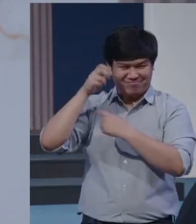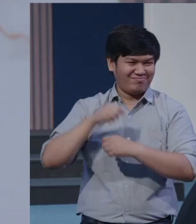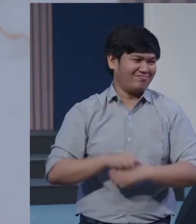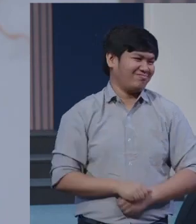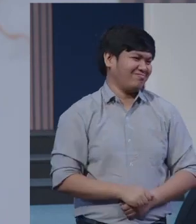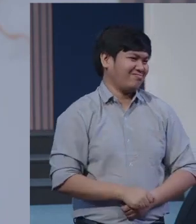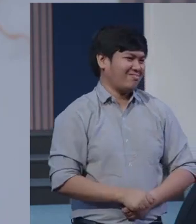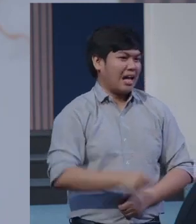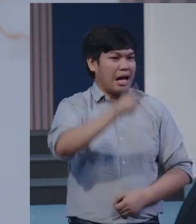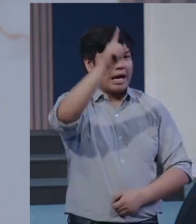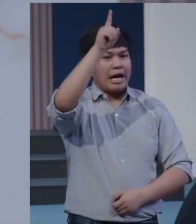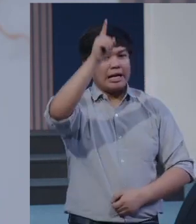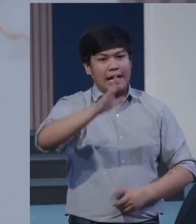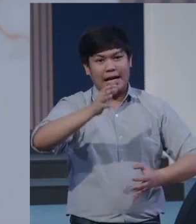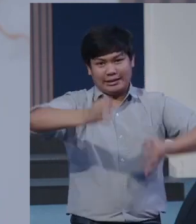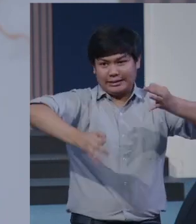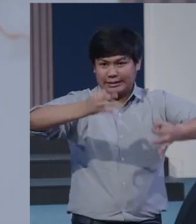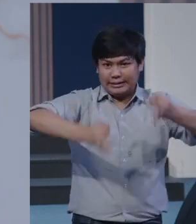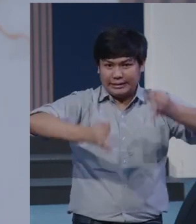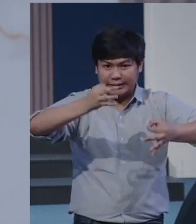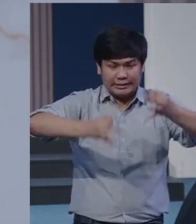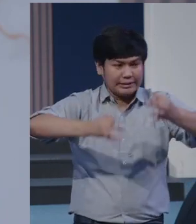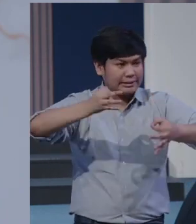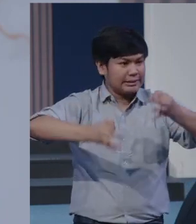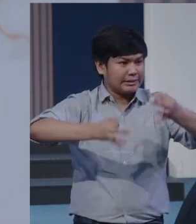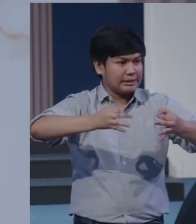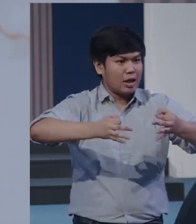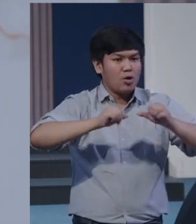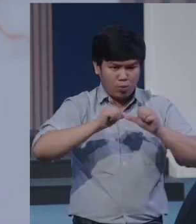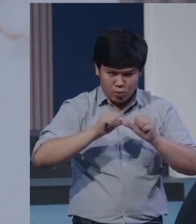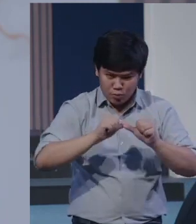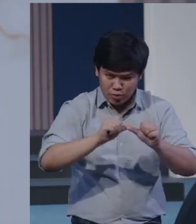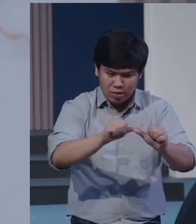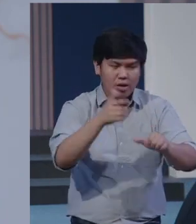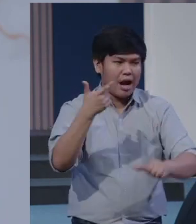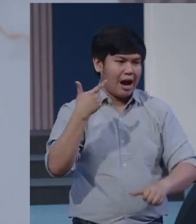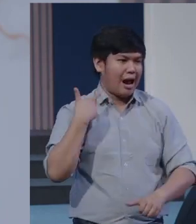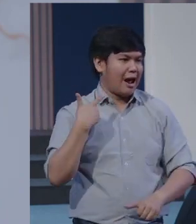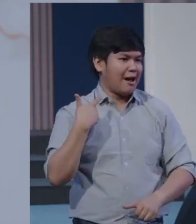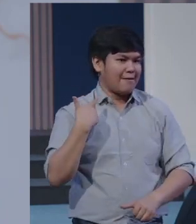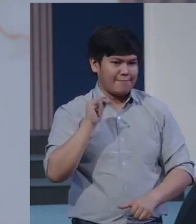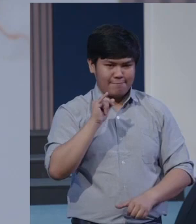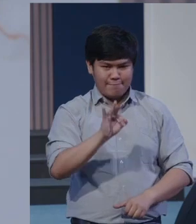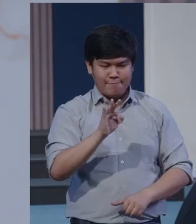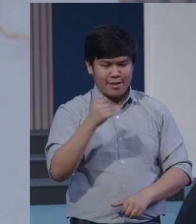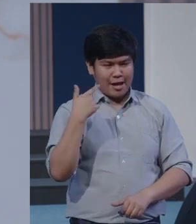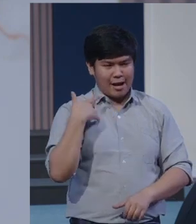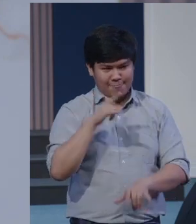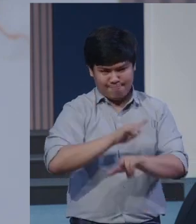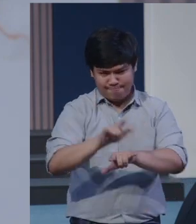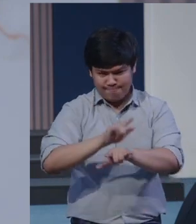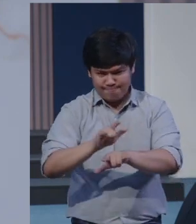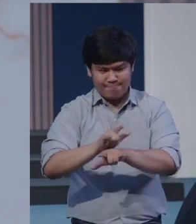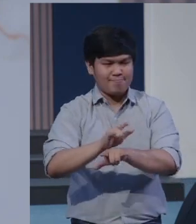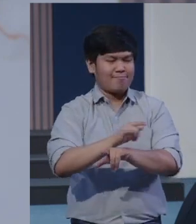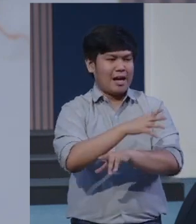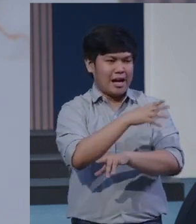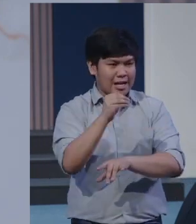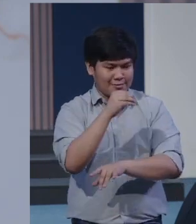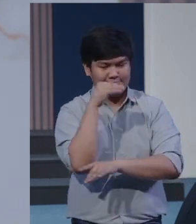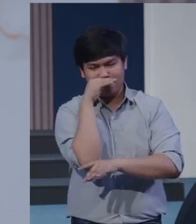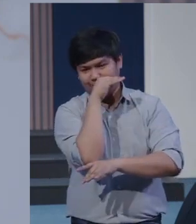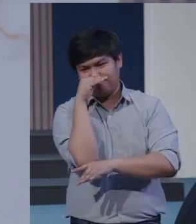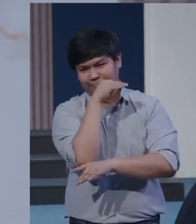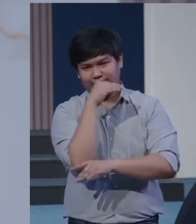Diyos ang nagpapatuloy sa pagbubulsa tingnan po natin sa Revelation